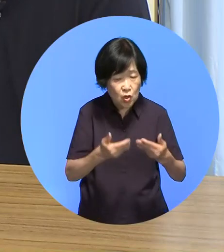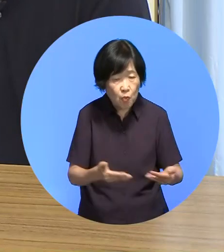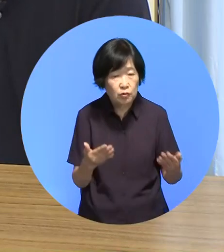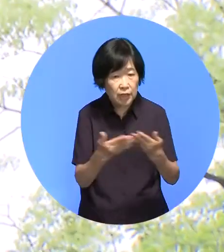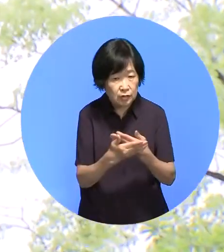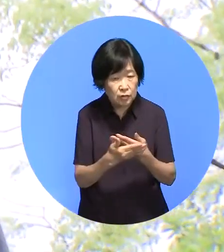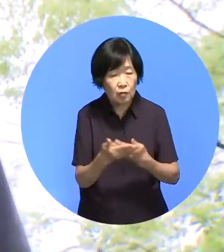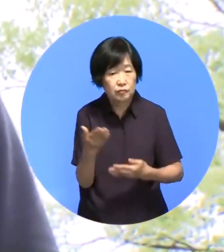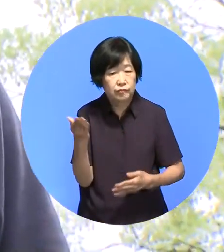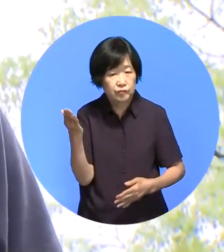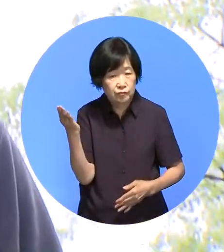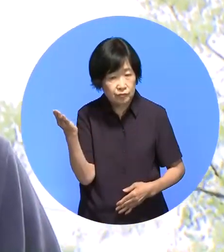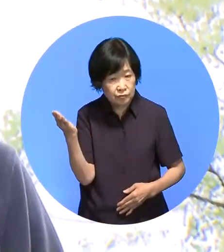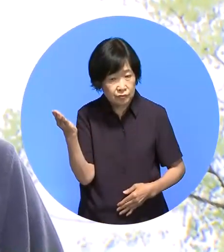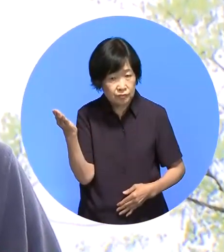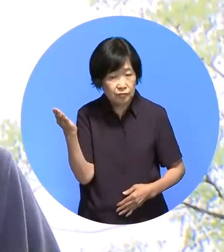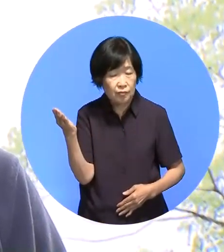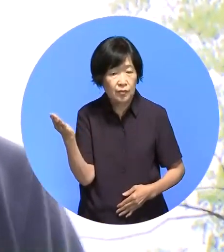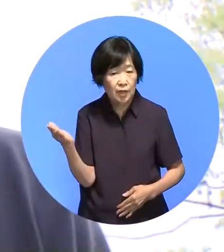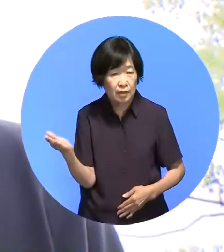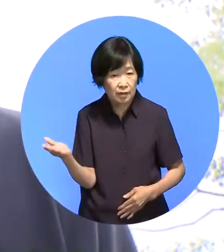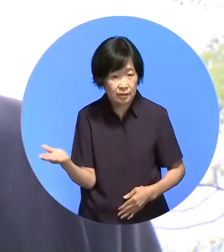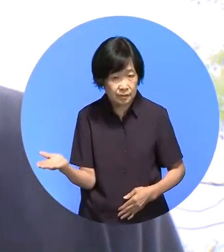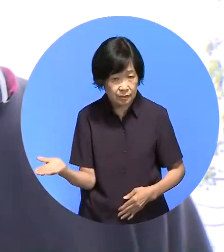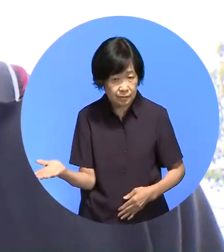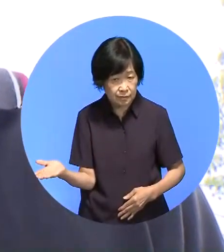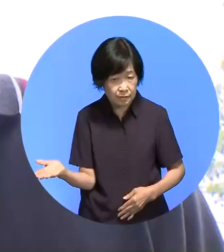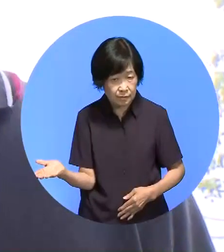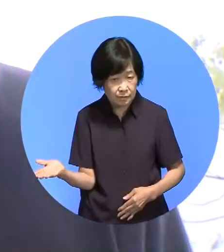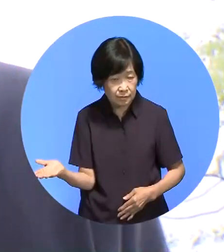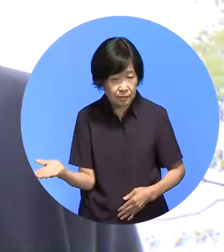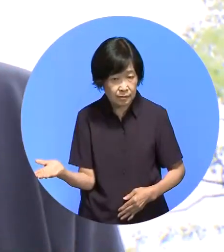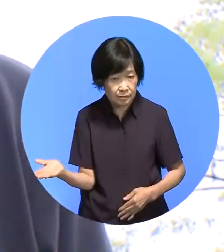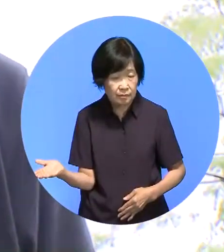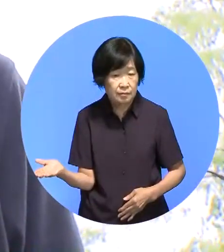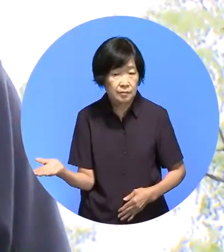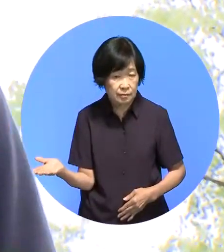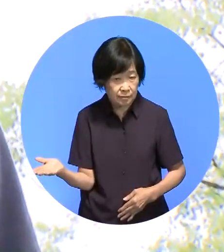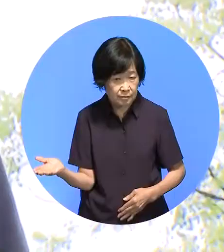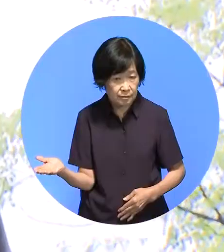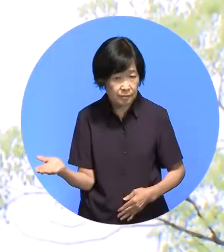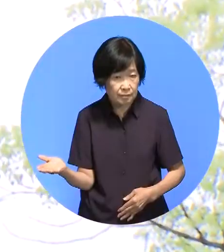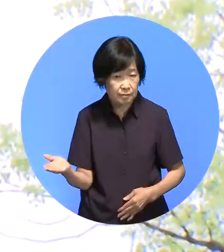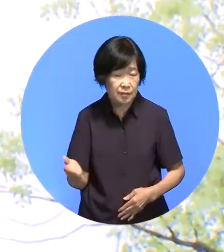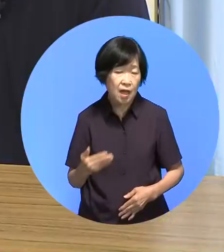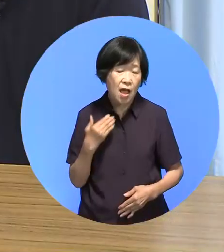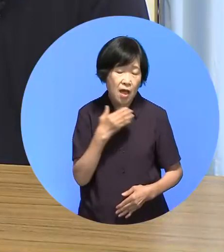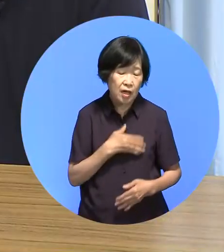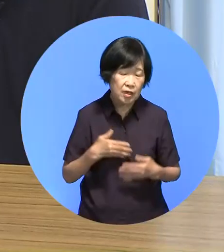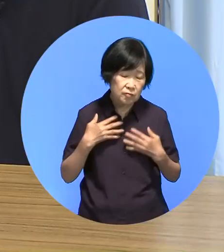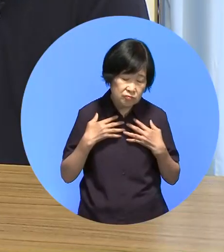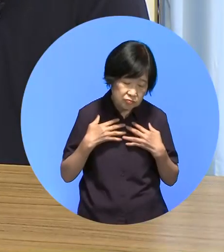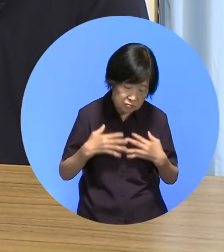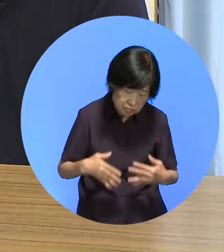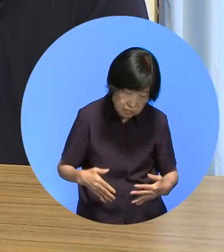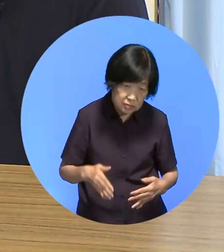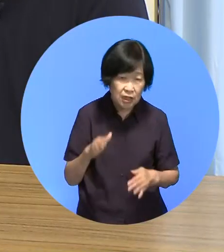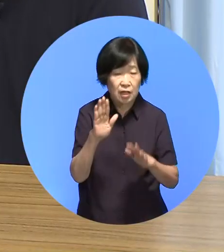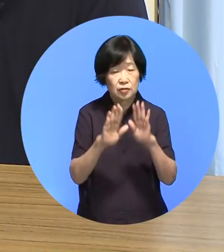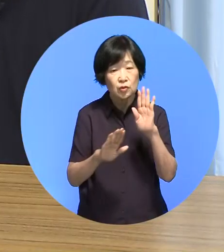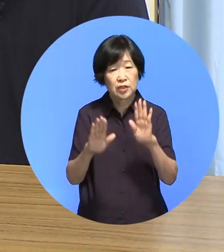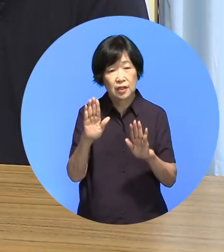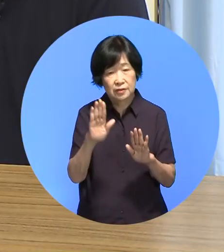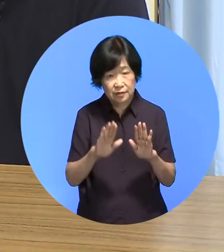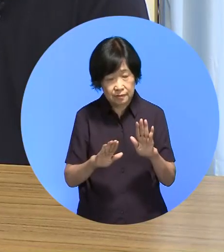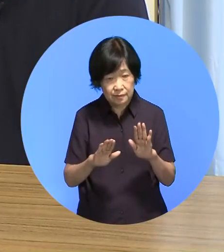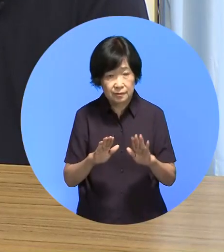進むと頭痛や吐き気、体のだるさなどが現れます。 これは体がぐったりして力が入ら